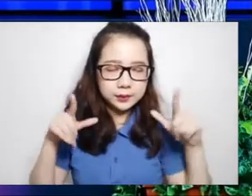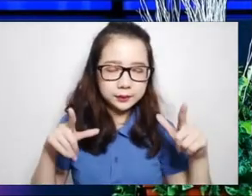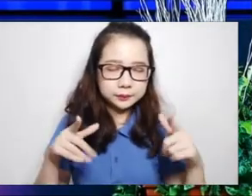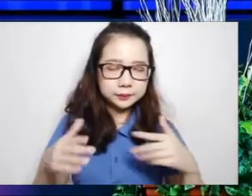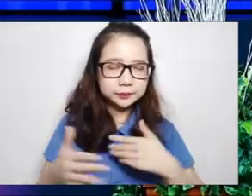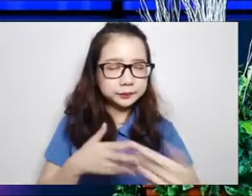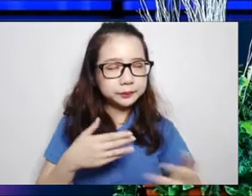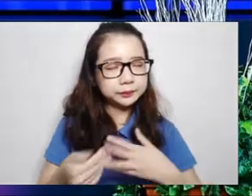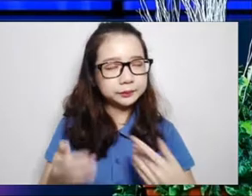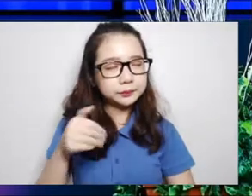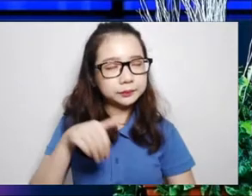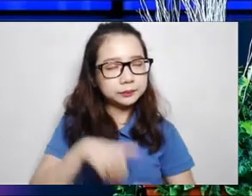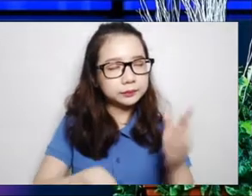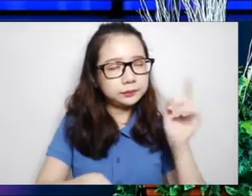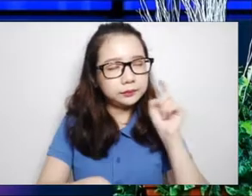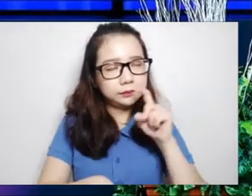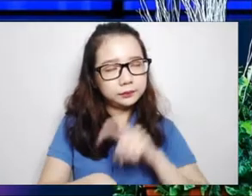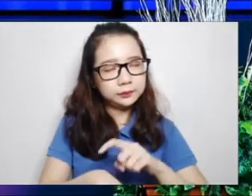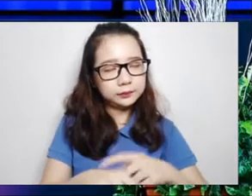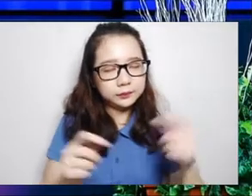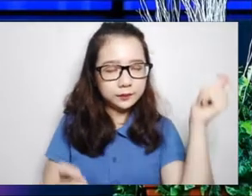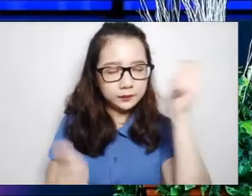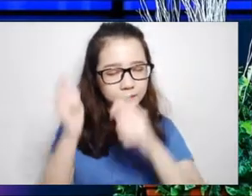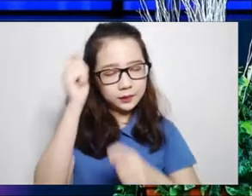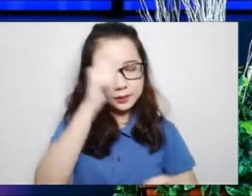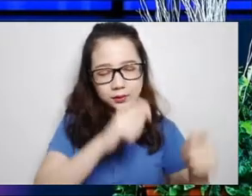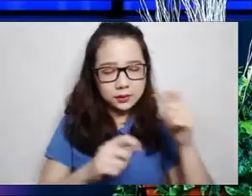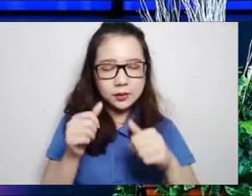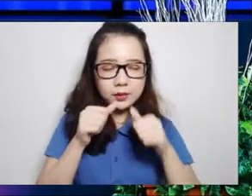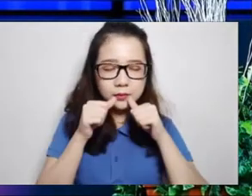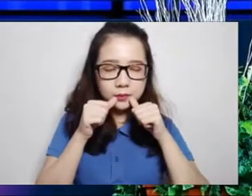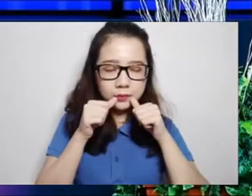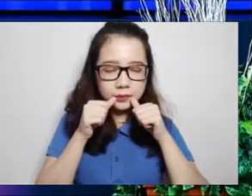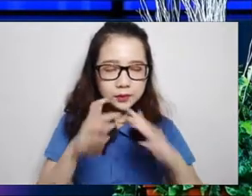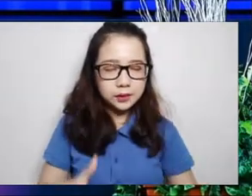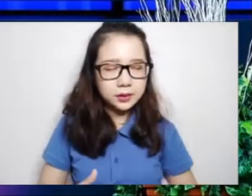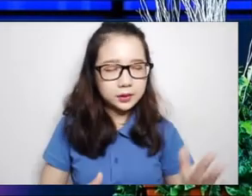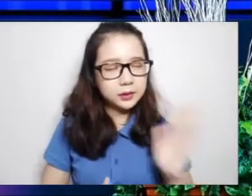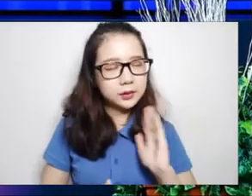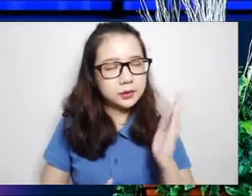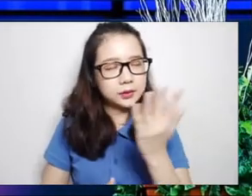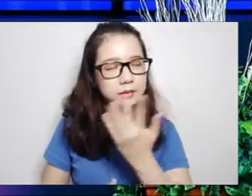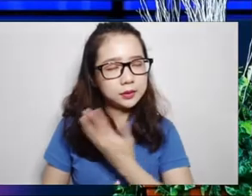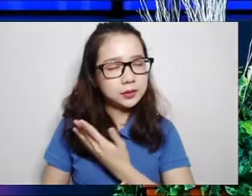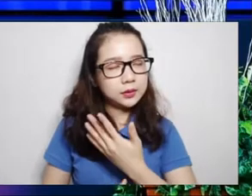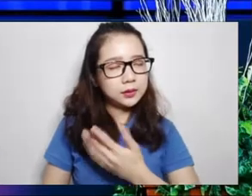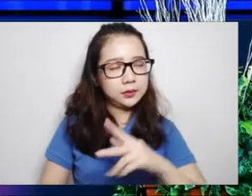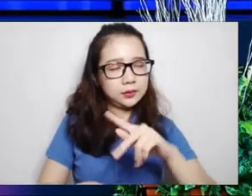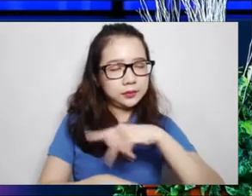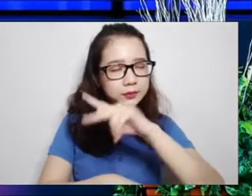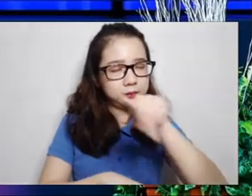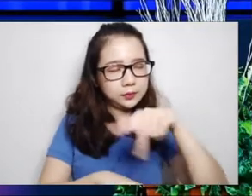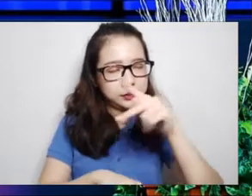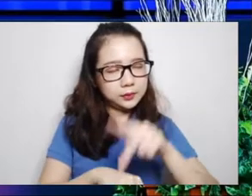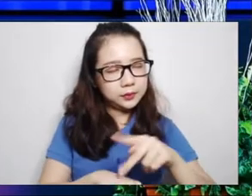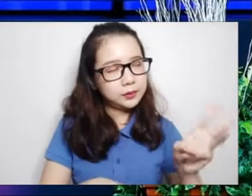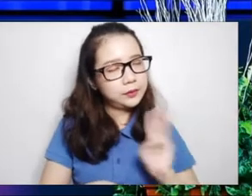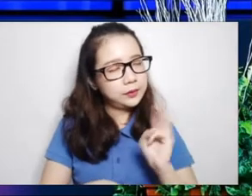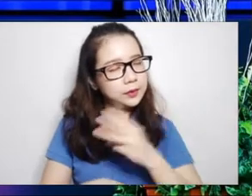buhay, even in this time of crisis. Salamat po, Panginoon, pagpalain mo ang aming